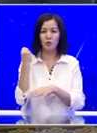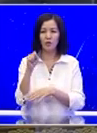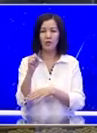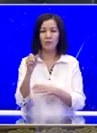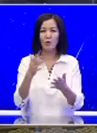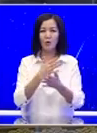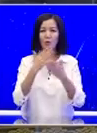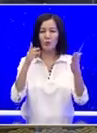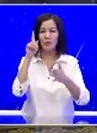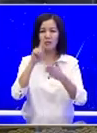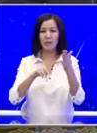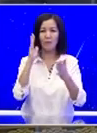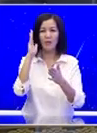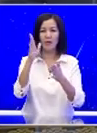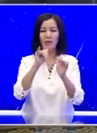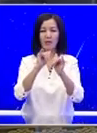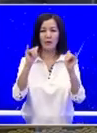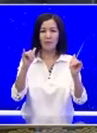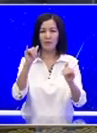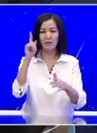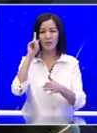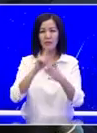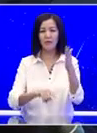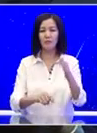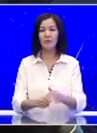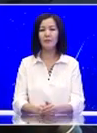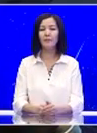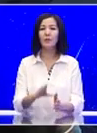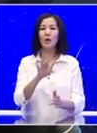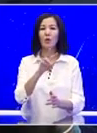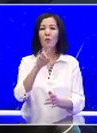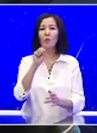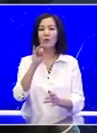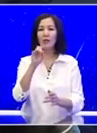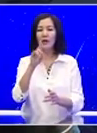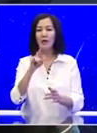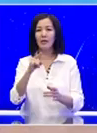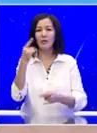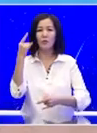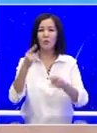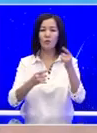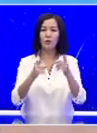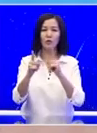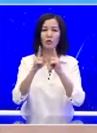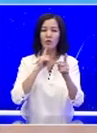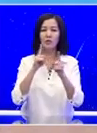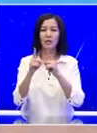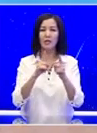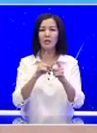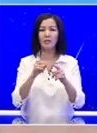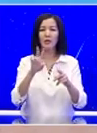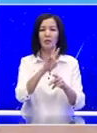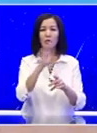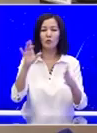зор сеніммен алға басатынына айқын. Онлайн отырыс жағдайды оңалтуды көздейді. Алдымен Ақорда